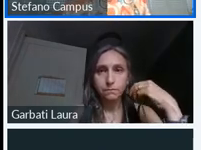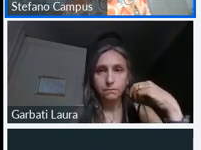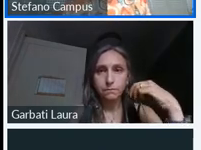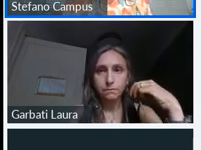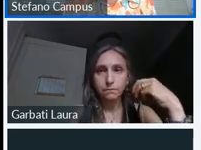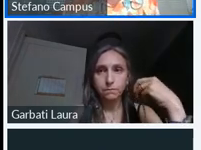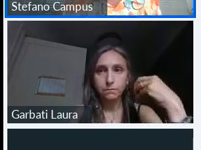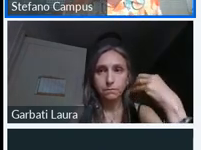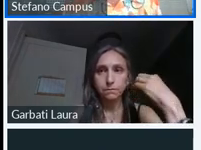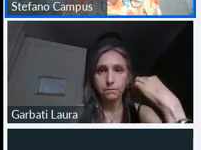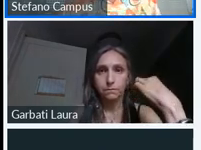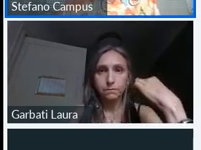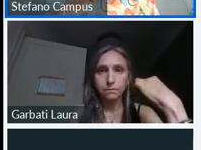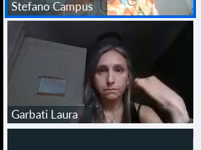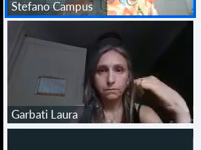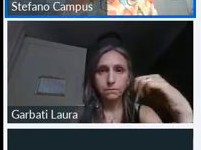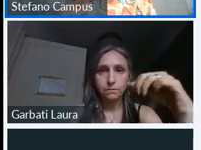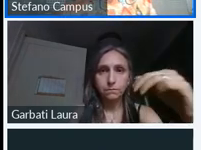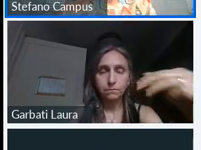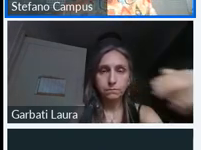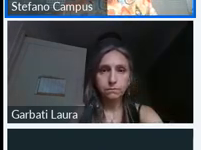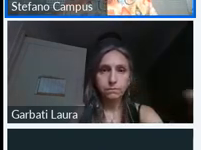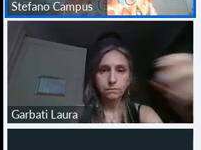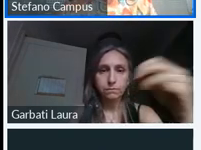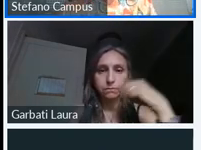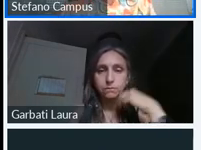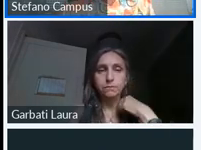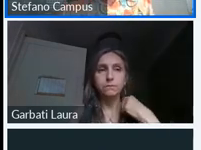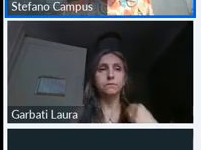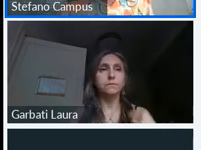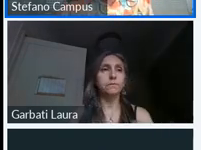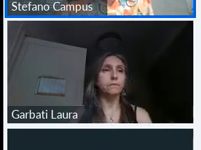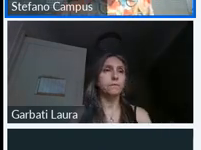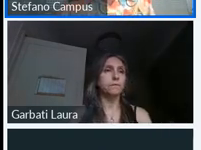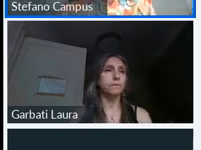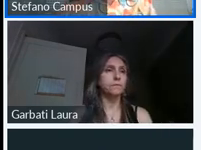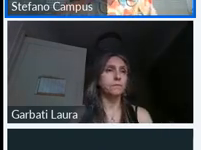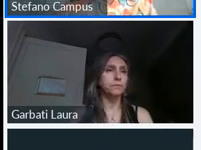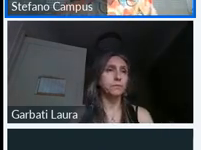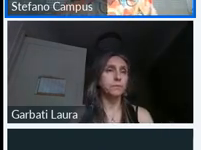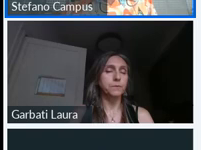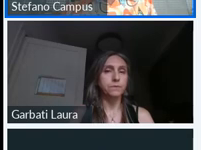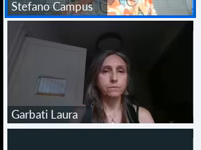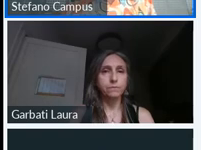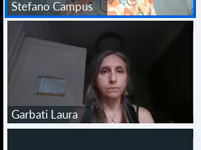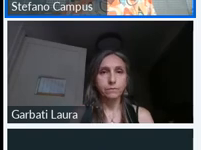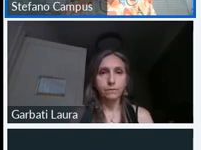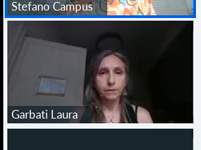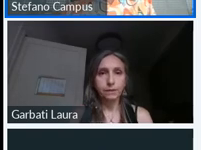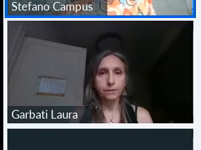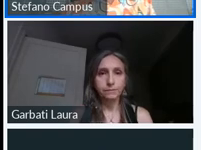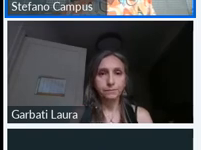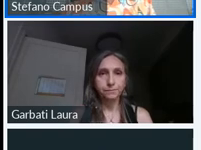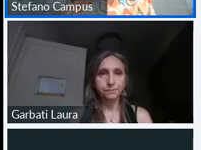richieste della nuova, appunto, direttiva e